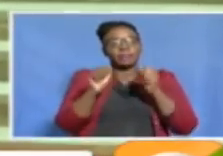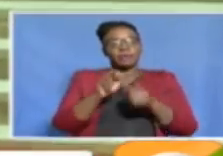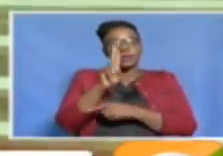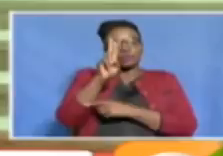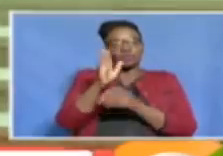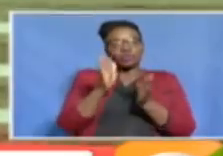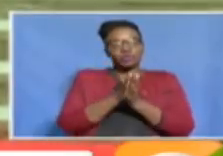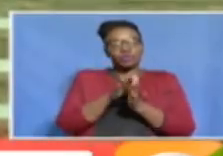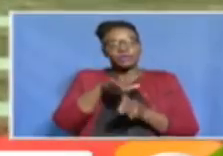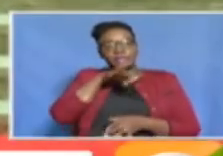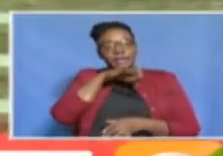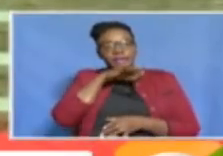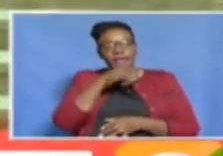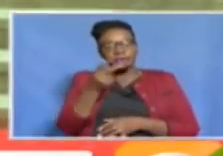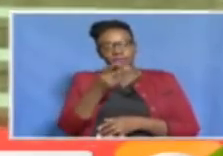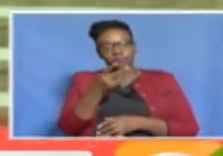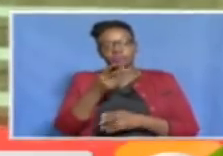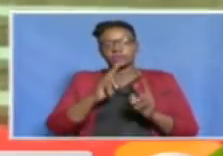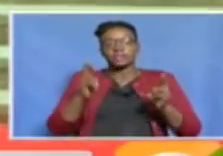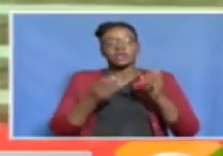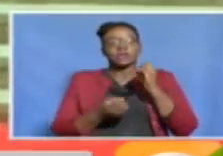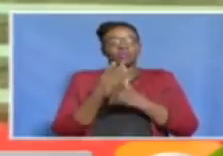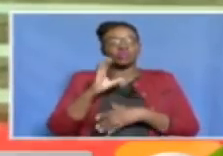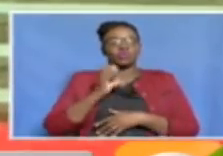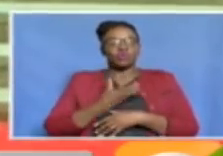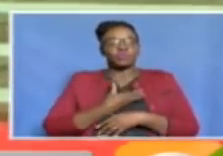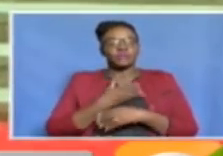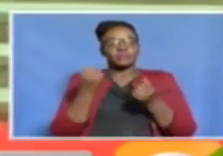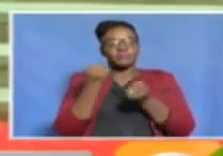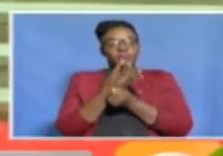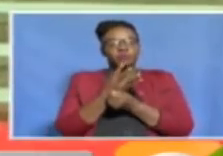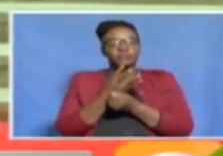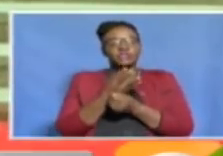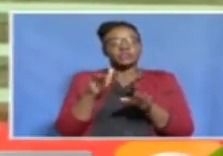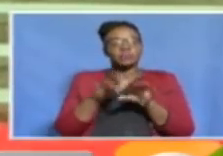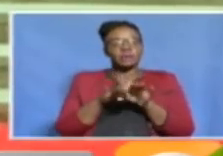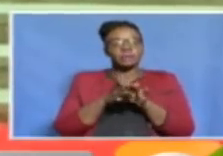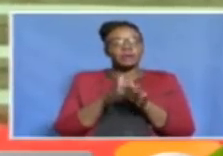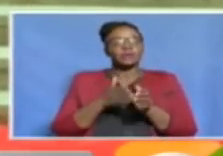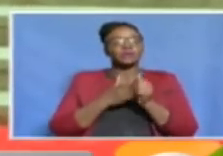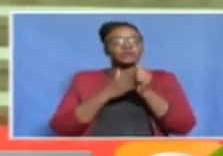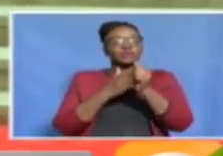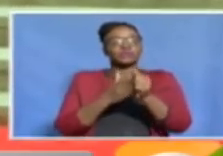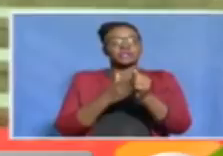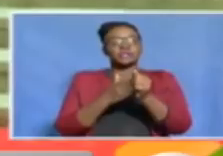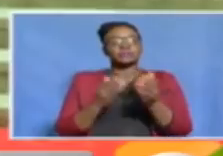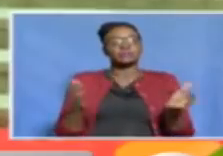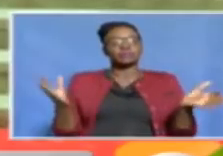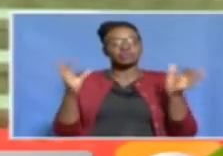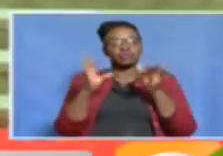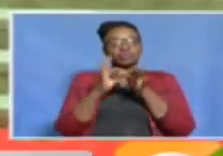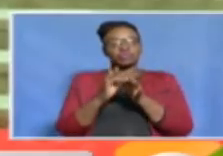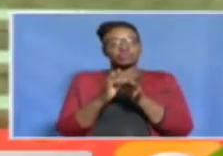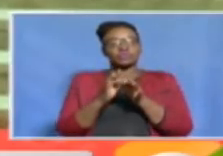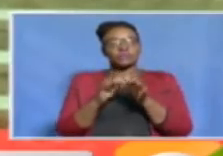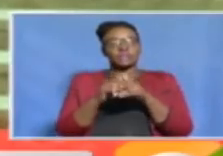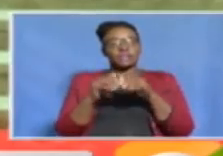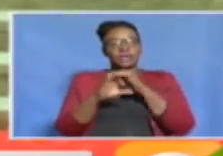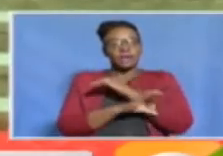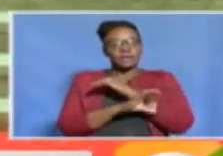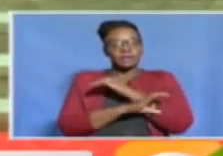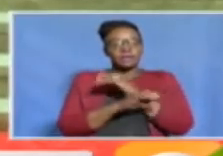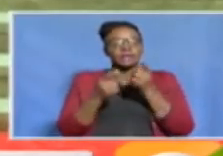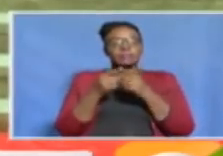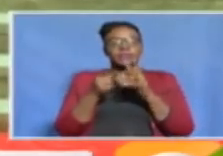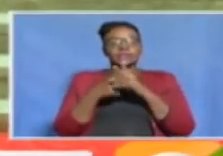Raila Odinga tayari walibuni kamati ya watu 14 kuongoza mchakato wa kuleta maridhiano nchini, kamati hiyo ingali kuanza